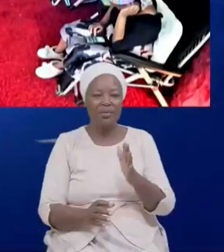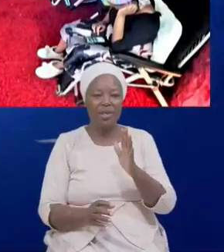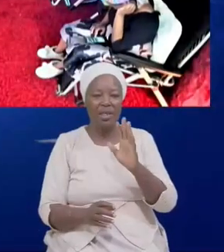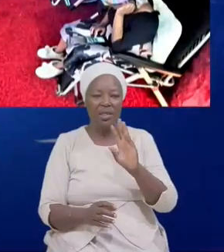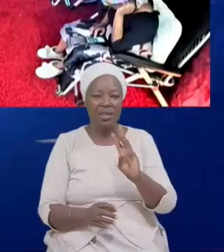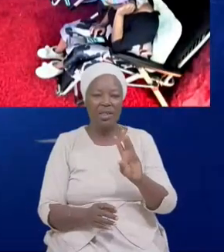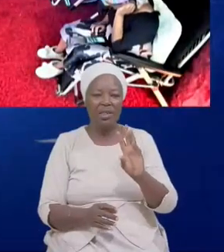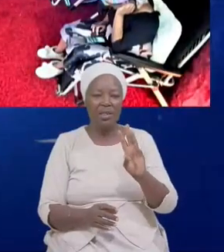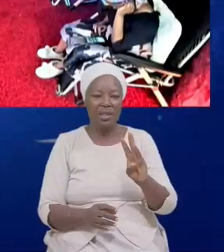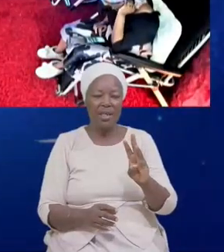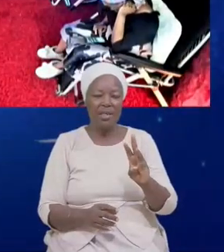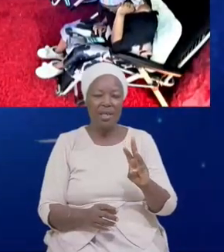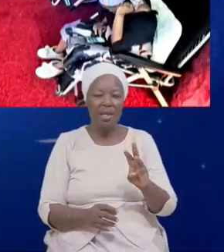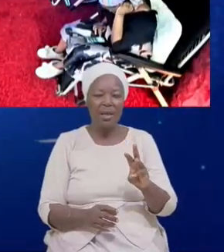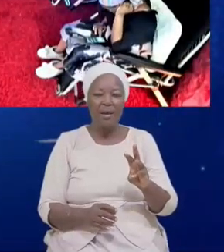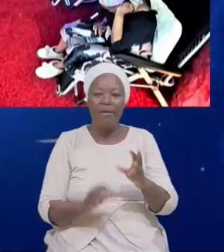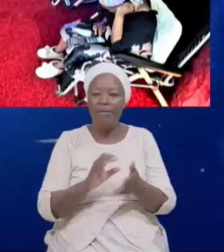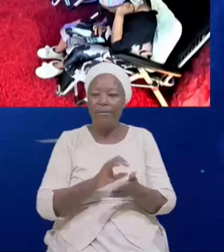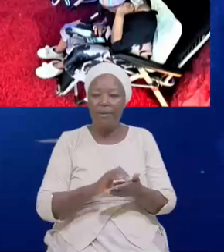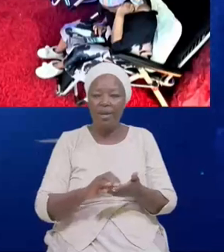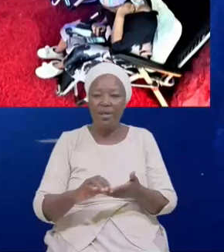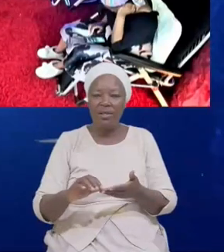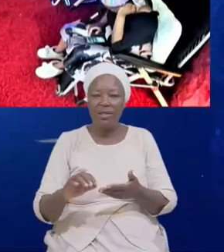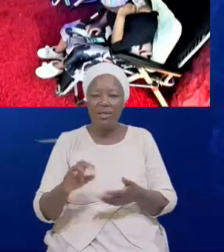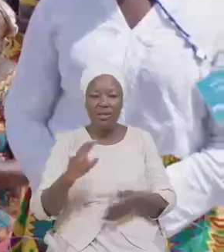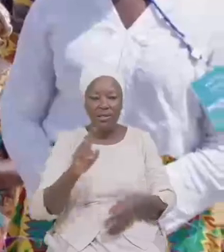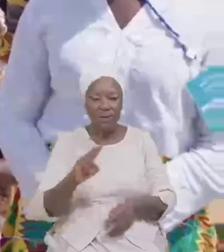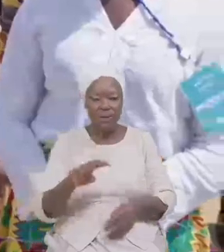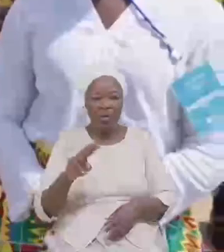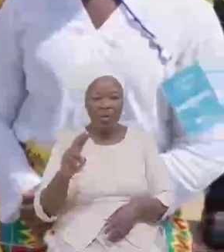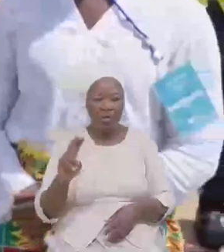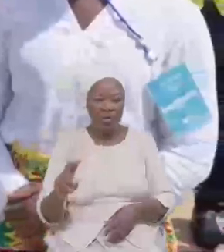66, verset 22.